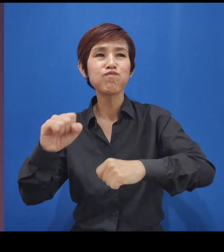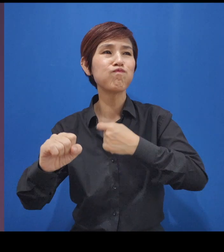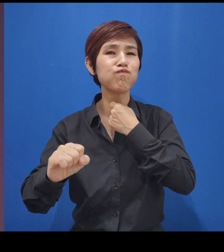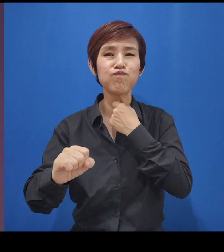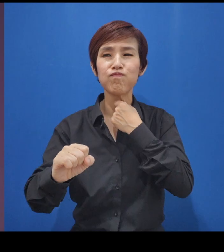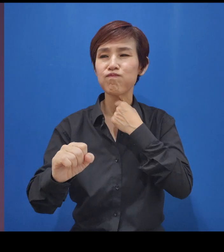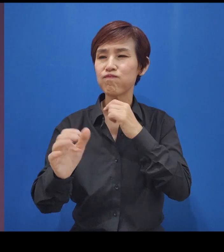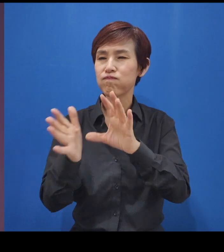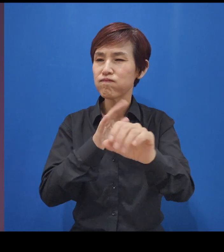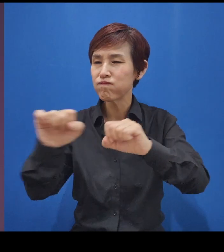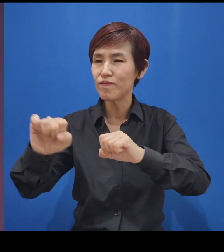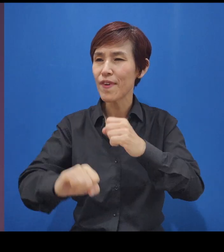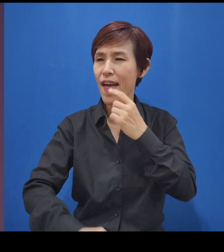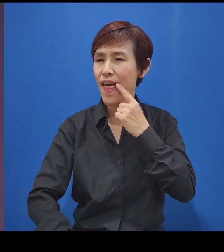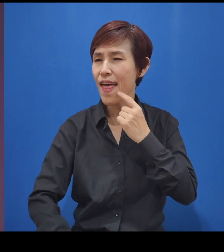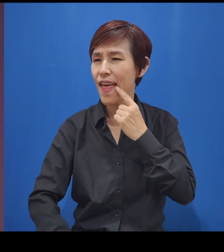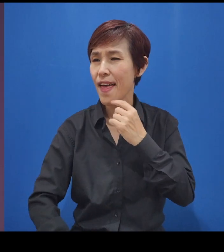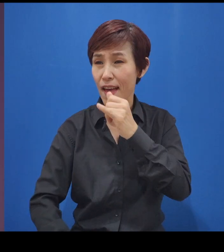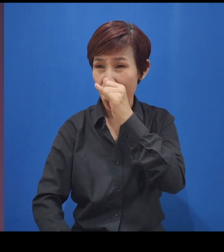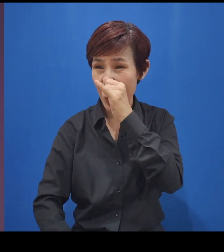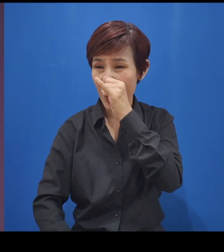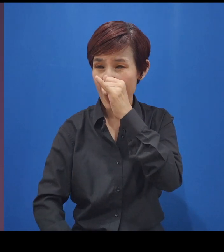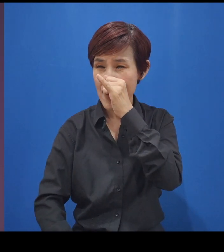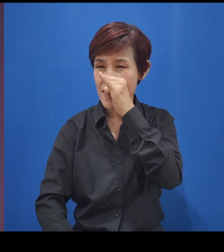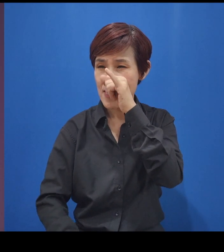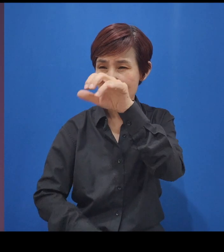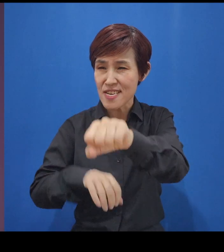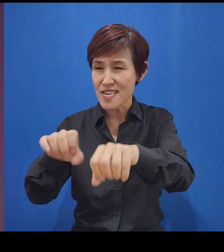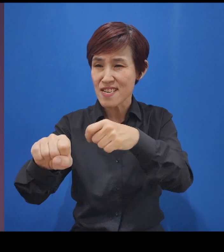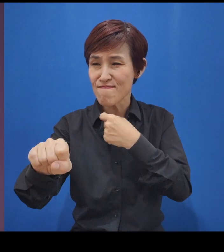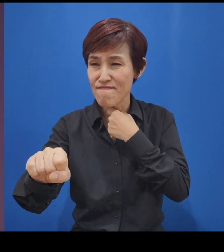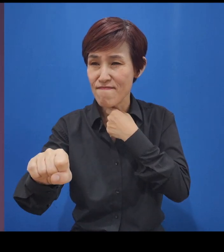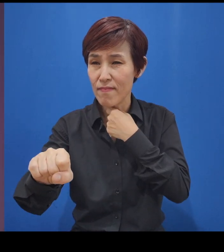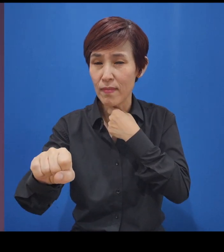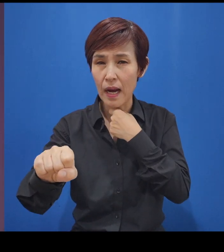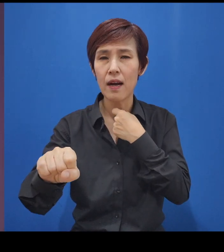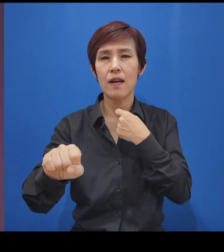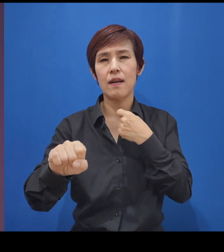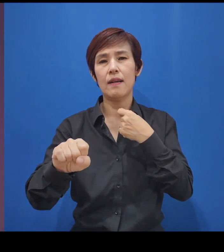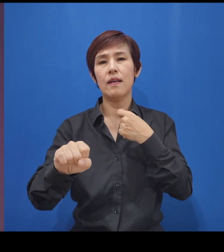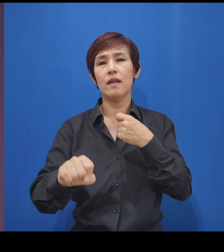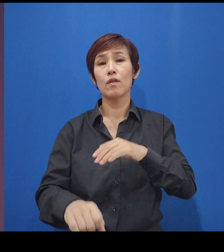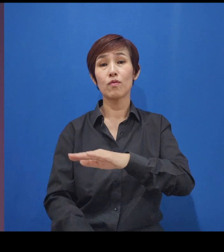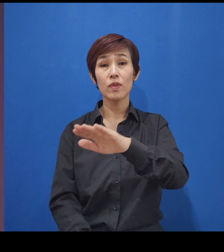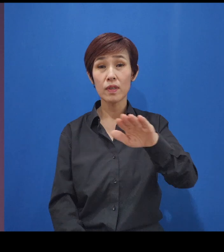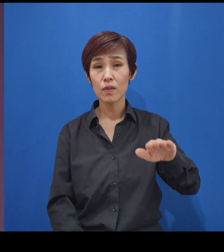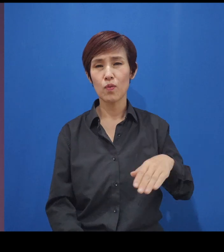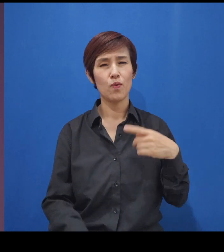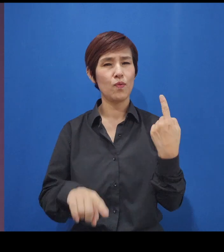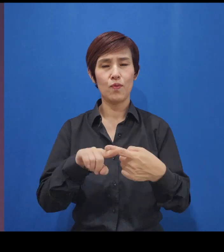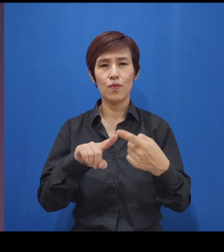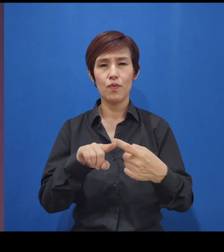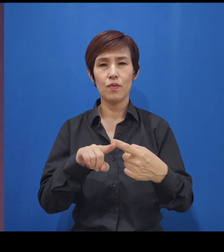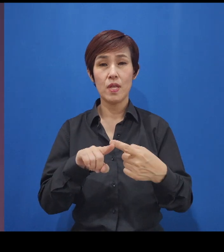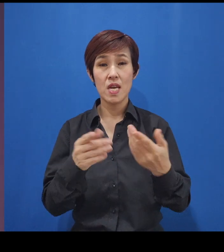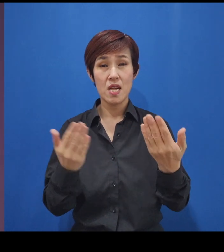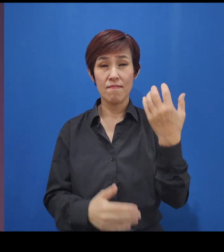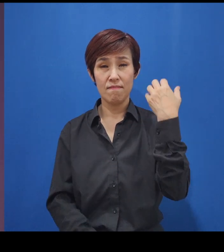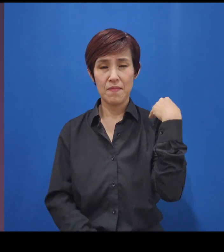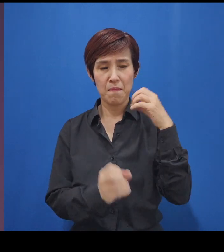하는 탐욕만 가득하다면, 우리도 제 직무를 버리고 제